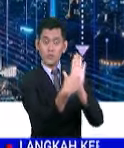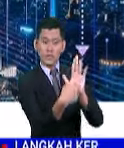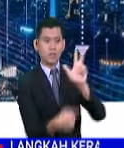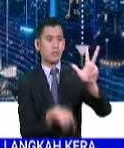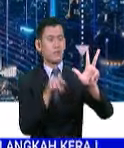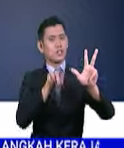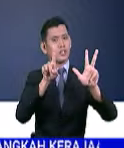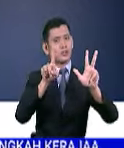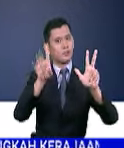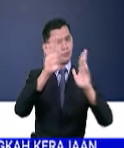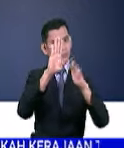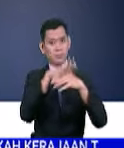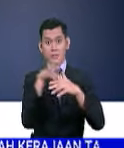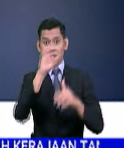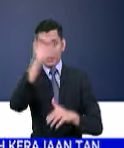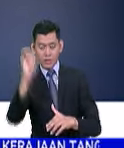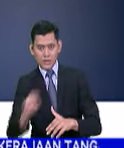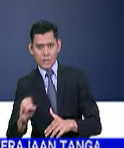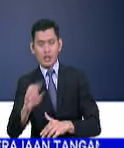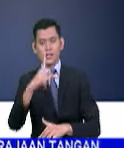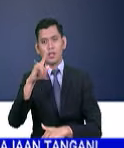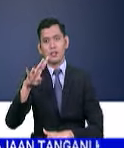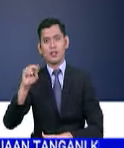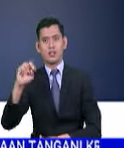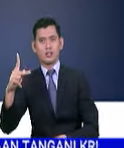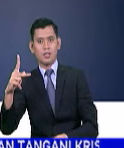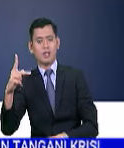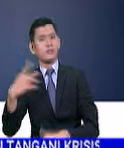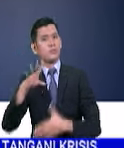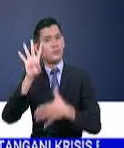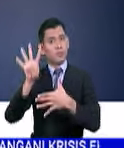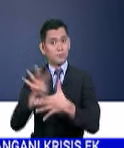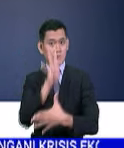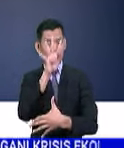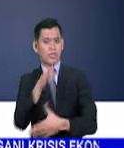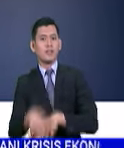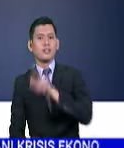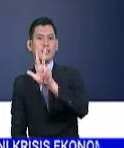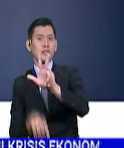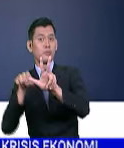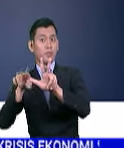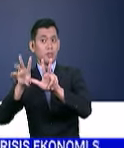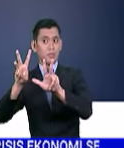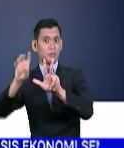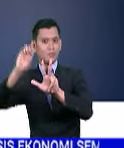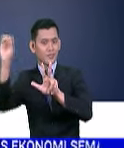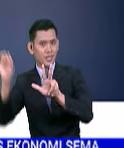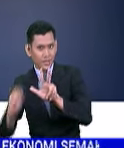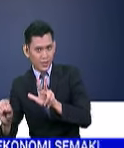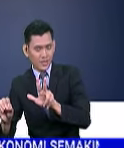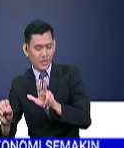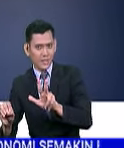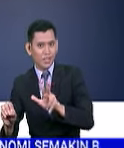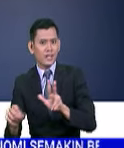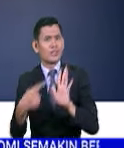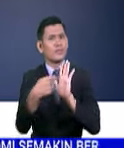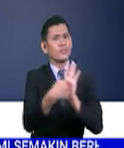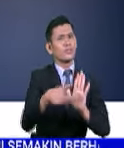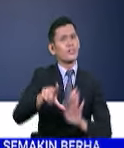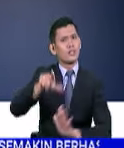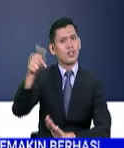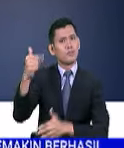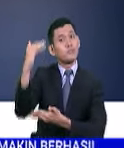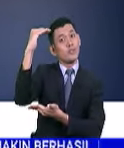3.1%, manakala KDNK suku keempat 2021 mencatatkan 3.6%. Petunjuk lain ialah